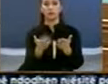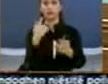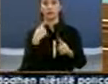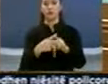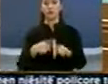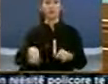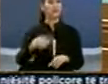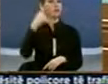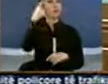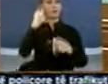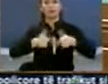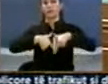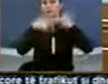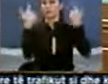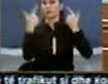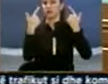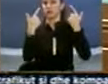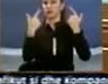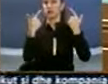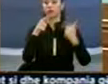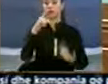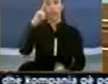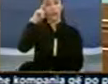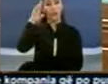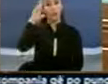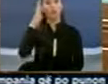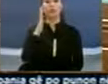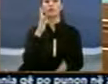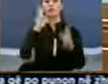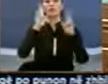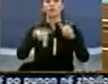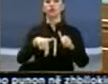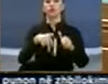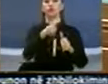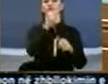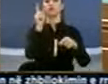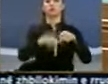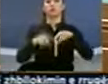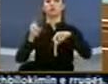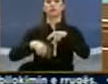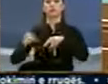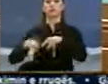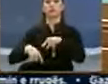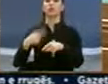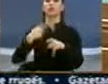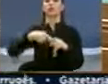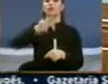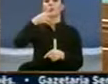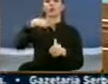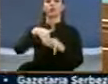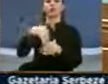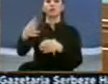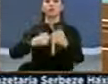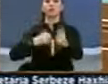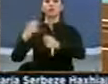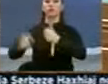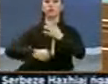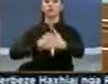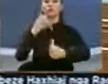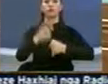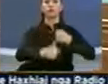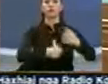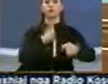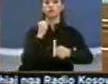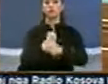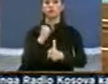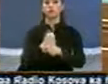duhet ta dini edhe besoj e dini. Kryeministri i vendit çdo kohë shkarkon edhe emron ministra, zavens ministra dhe asnjëherë